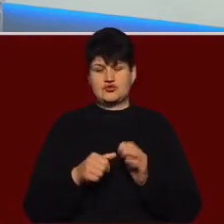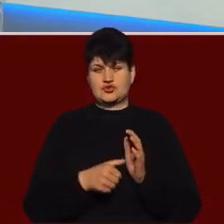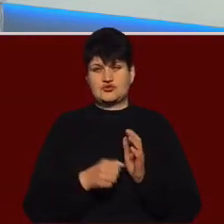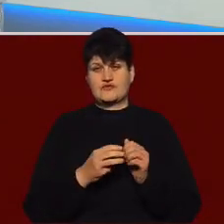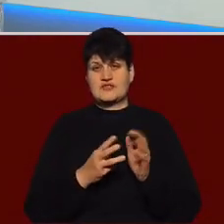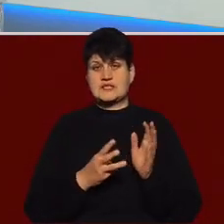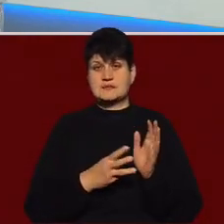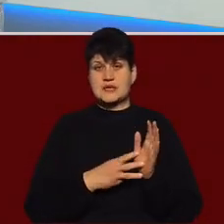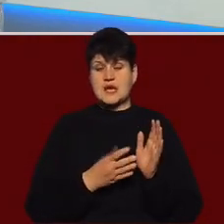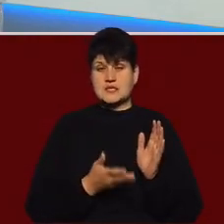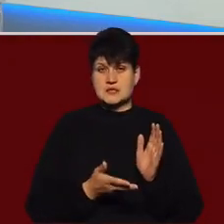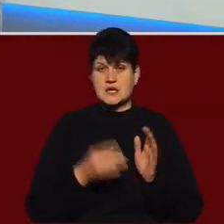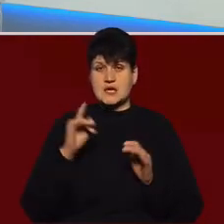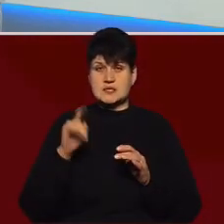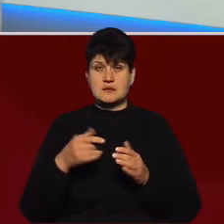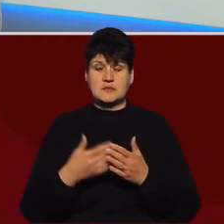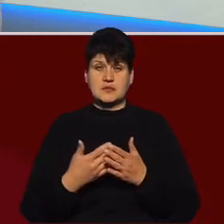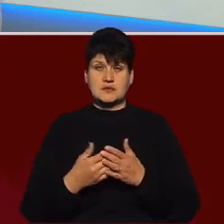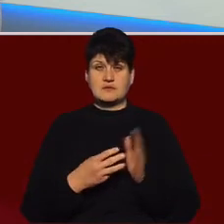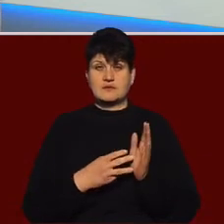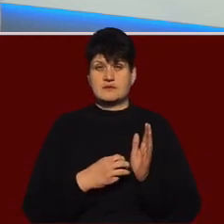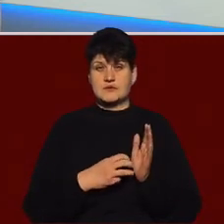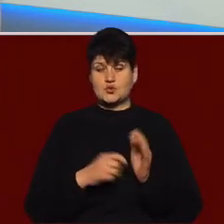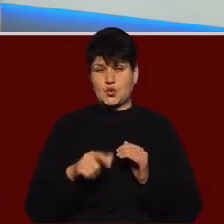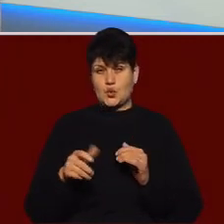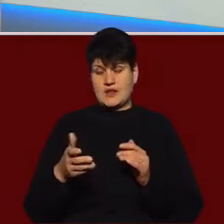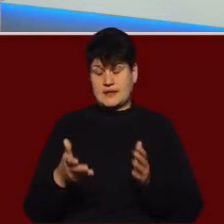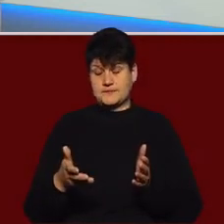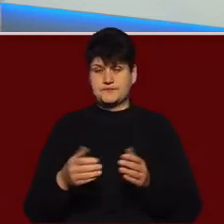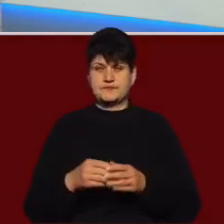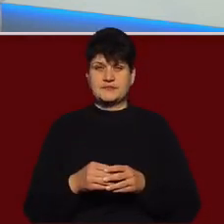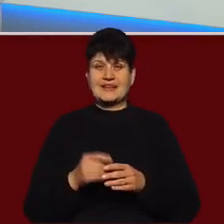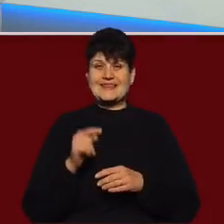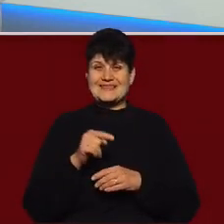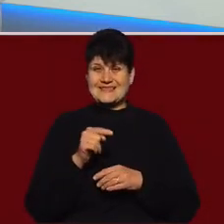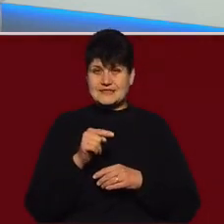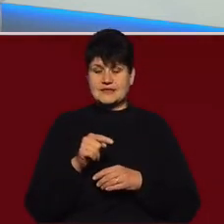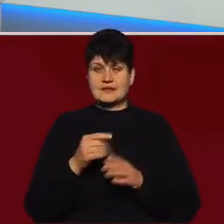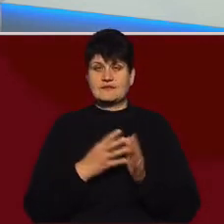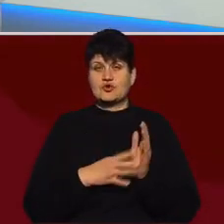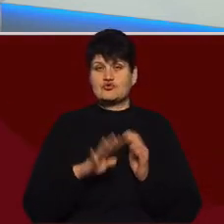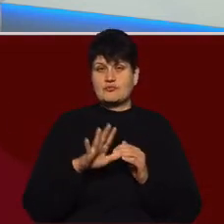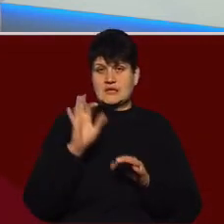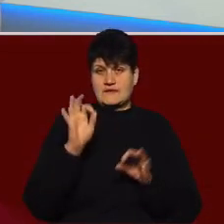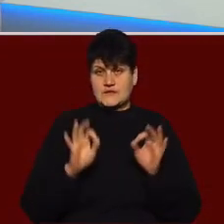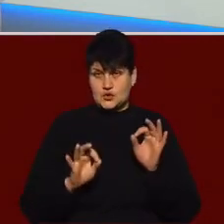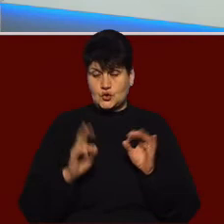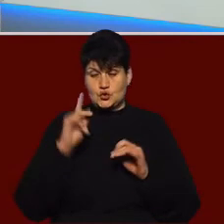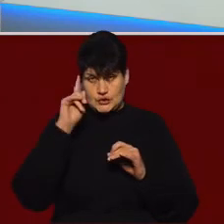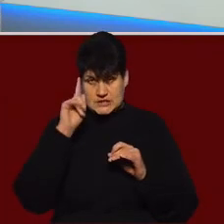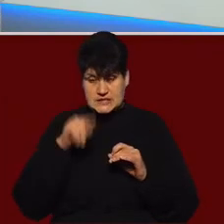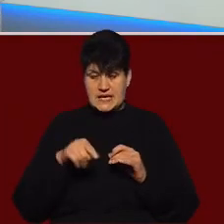ВІЛ-статус практично там 800 людей. З цих 95%, хто знає про свій